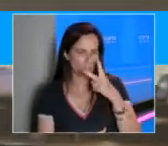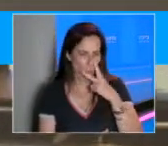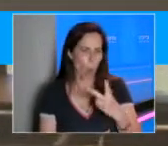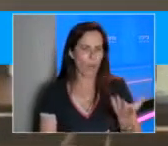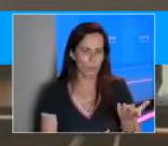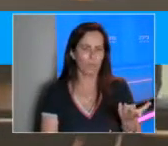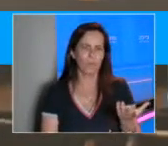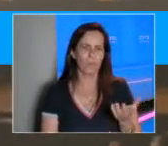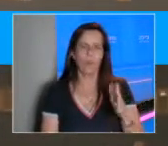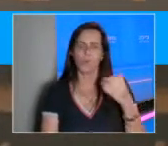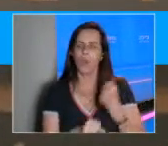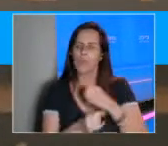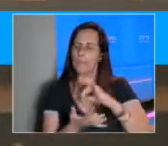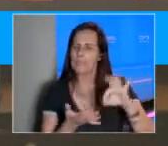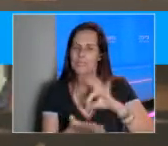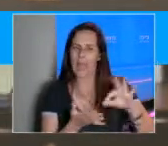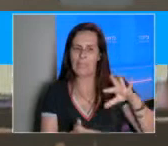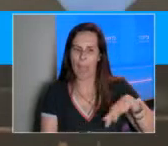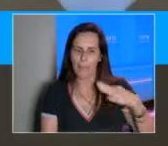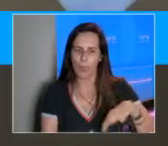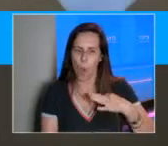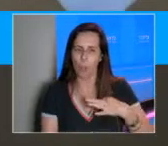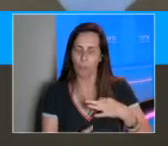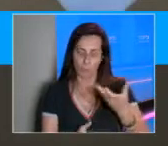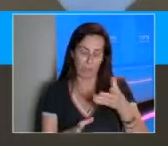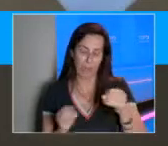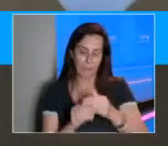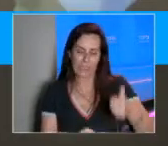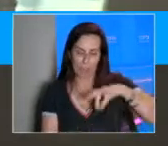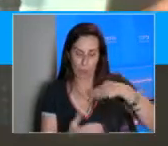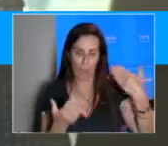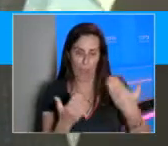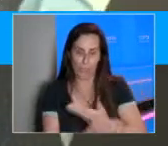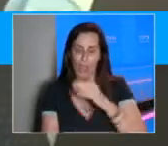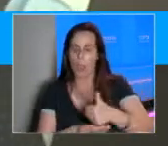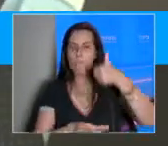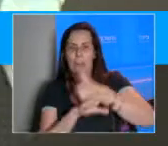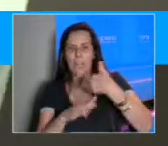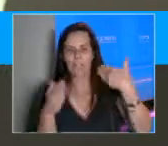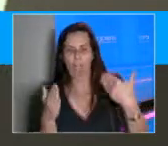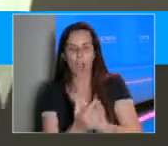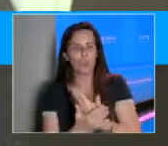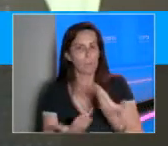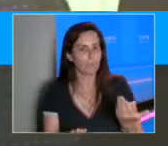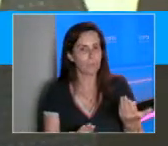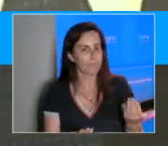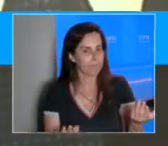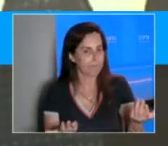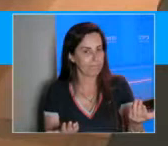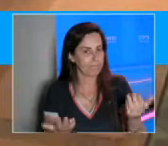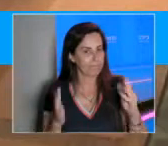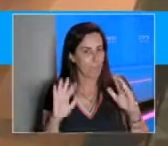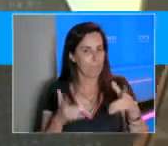על התנהלות משרד הבריאות בצורה החדשה שלו, עם מנכ״ל חדש, שר חדש,